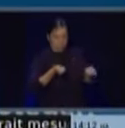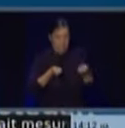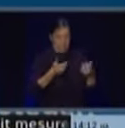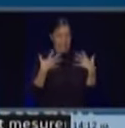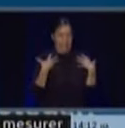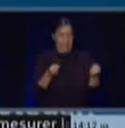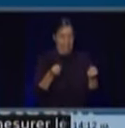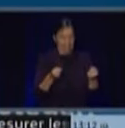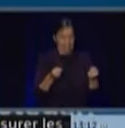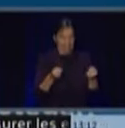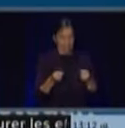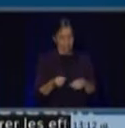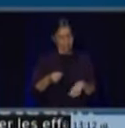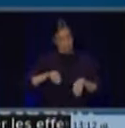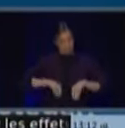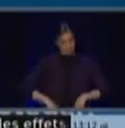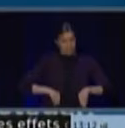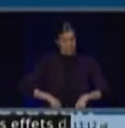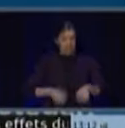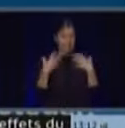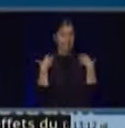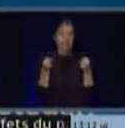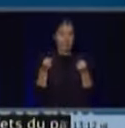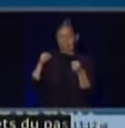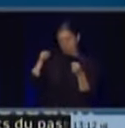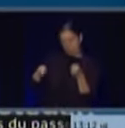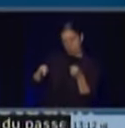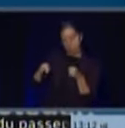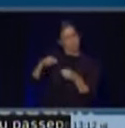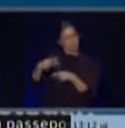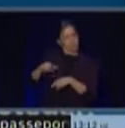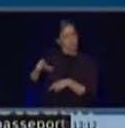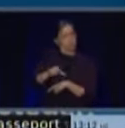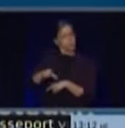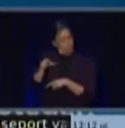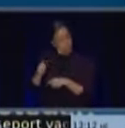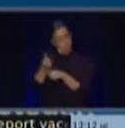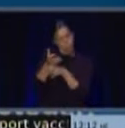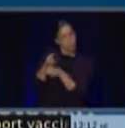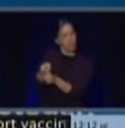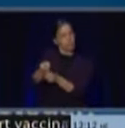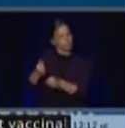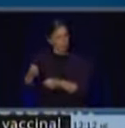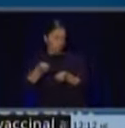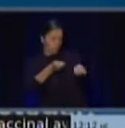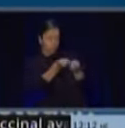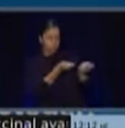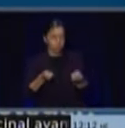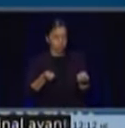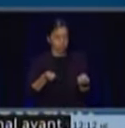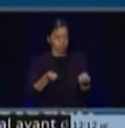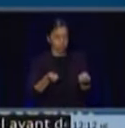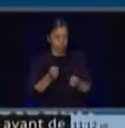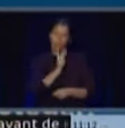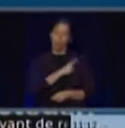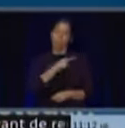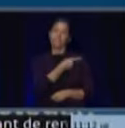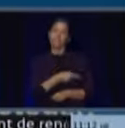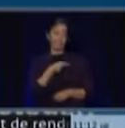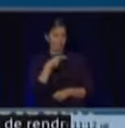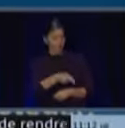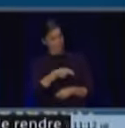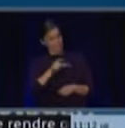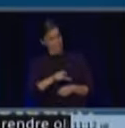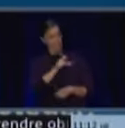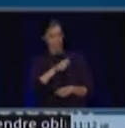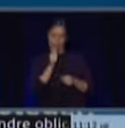fais confiance aux gens du réseau de la santé. Ce qu'on a besoin, là, c'est plus d'autonomie. Pas